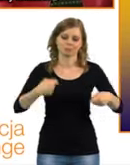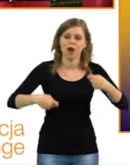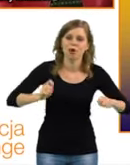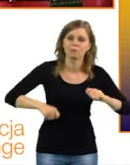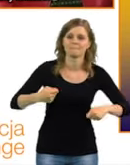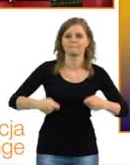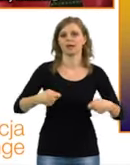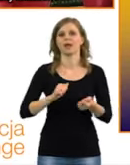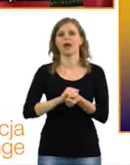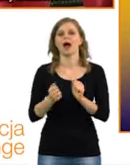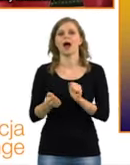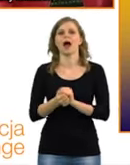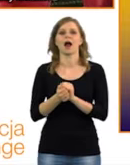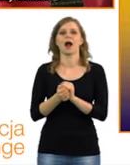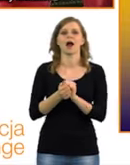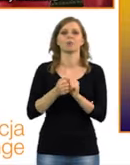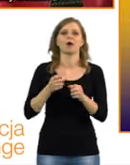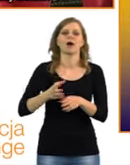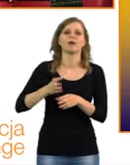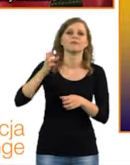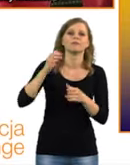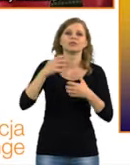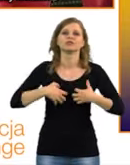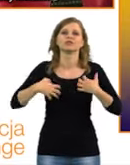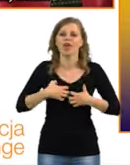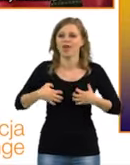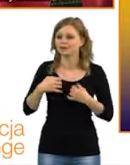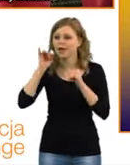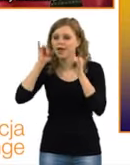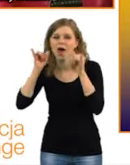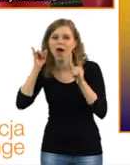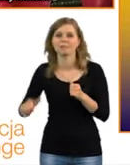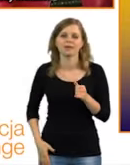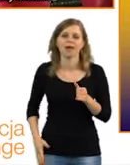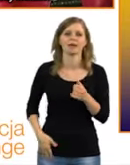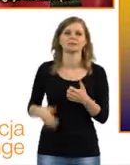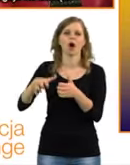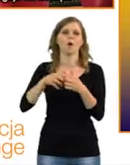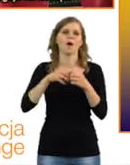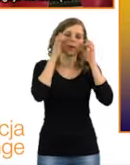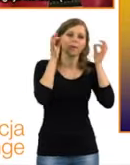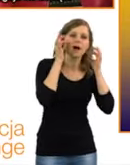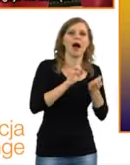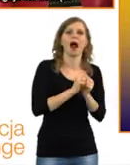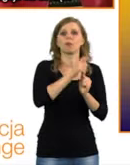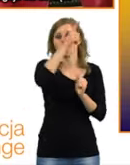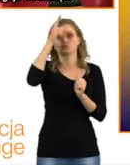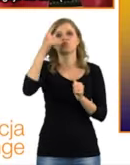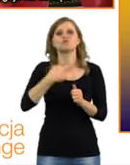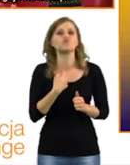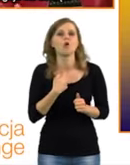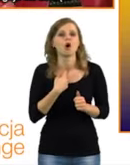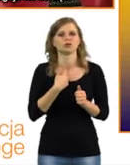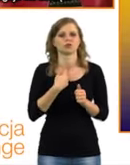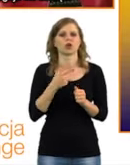instrumenty perkusyjne, czy odgłosy zwierząt, czy głosy ludzkie, czy mówi,